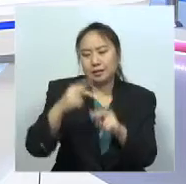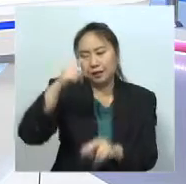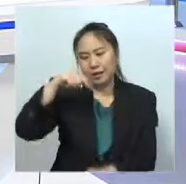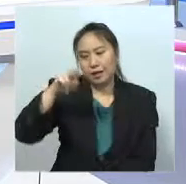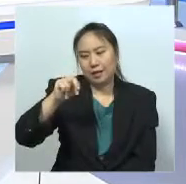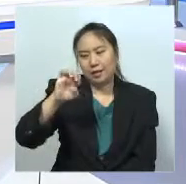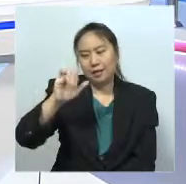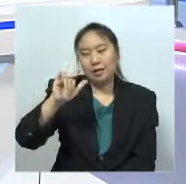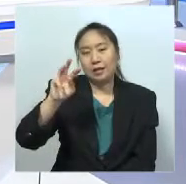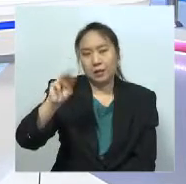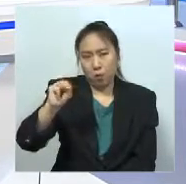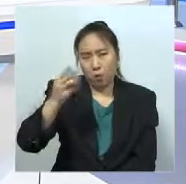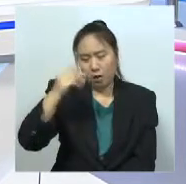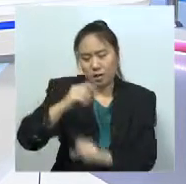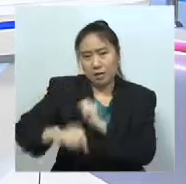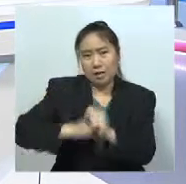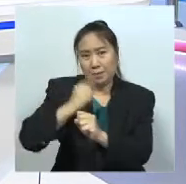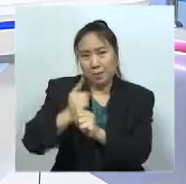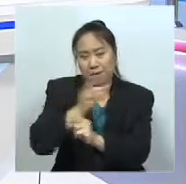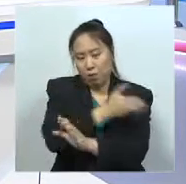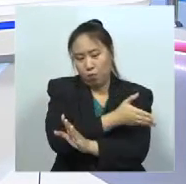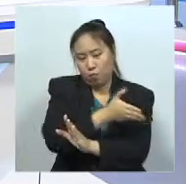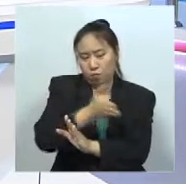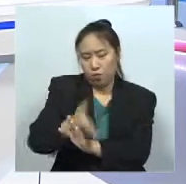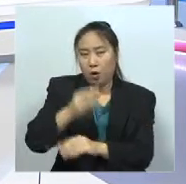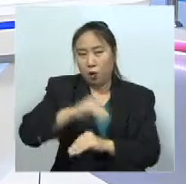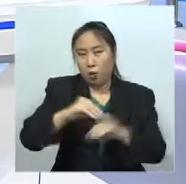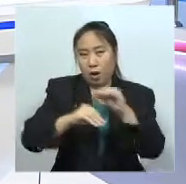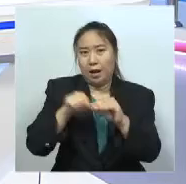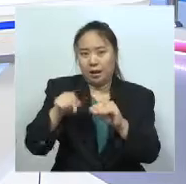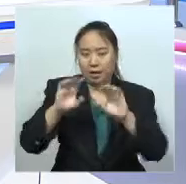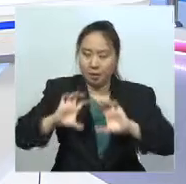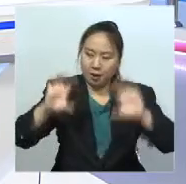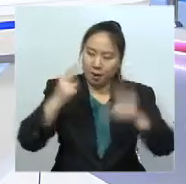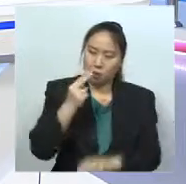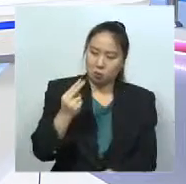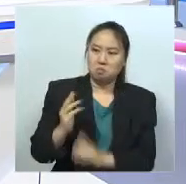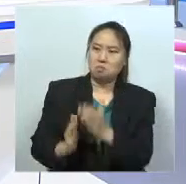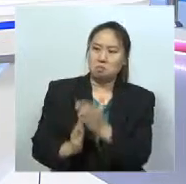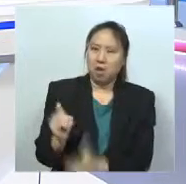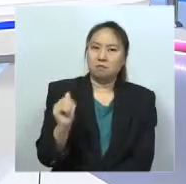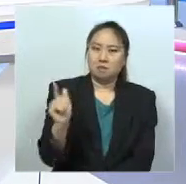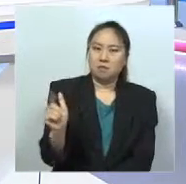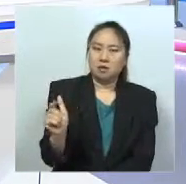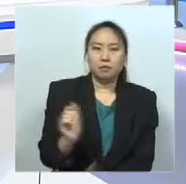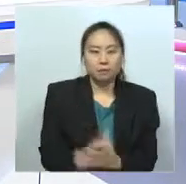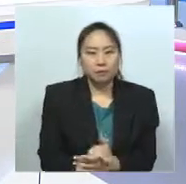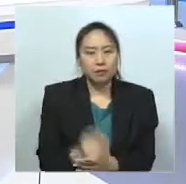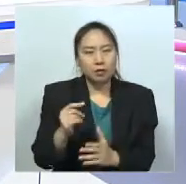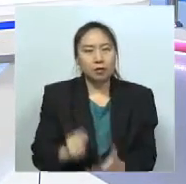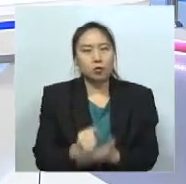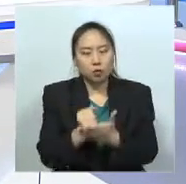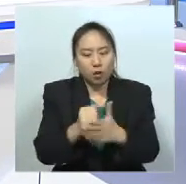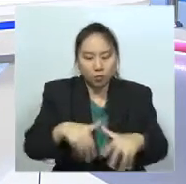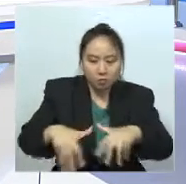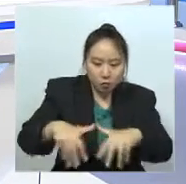นะคะต้องบอกว่าตลอด1ปีที่ผ่านมากับการดำเนินโครงการไทยนิยมยั่งยืนรัฐบาลก็พอใจผลสำเร็จนะคะบอกว่าดีเกินคาดสามารถสร้